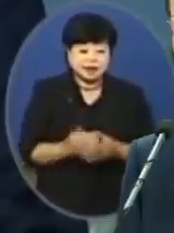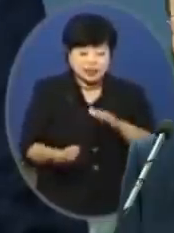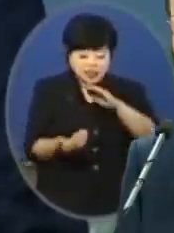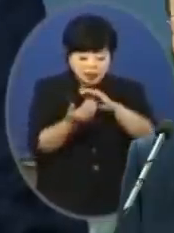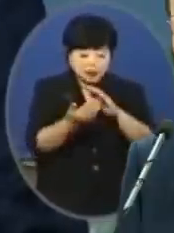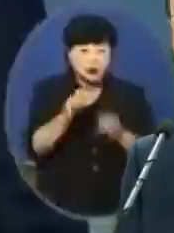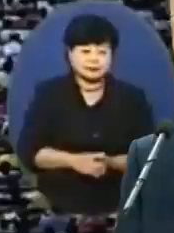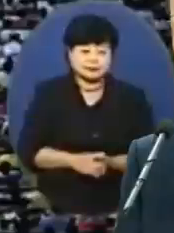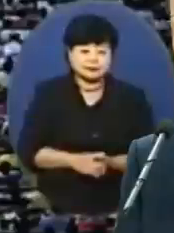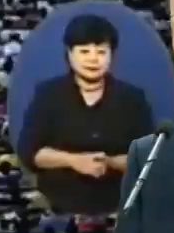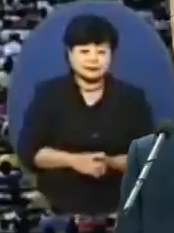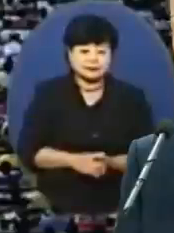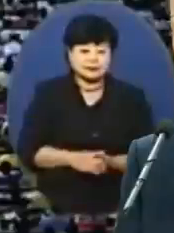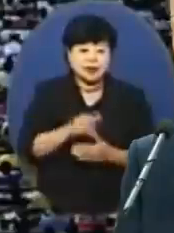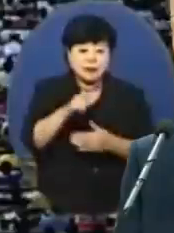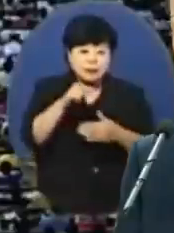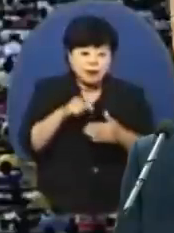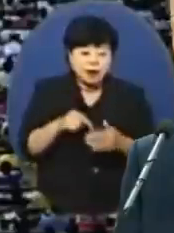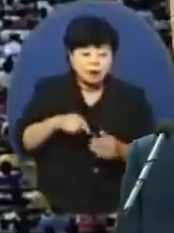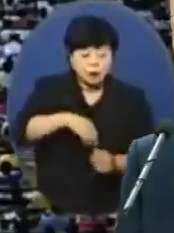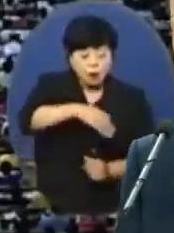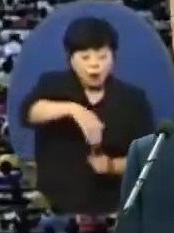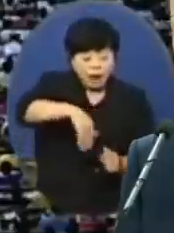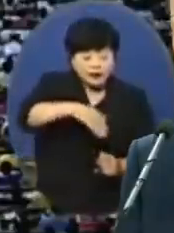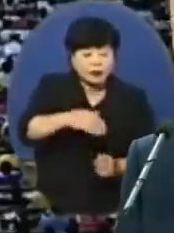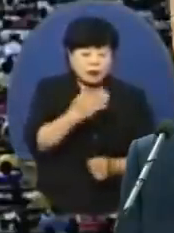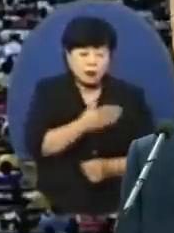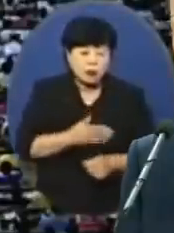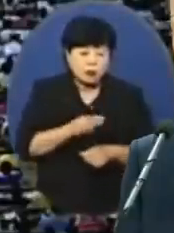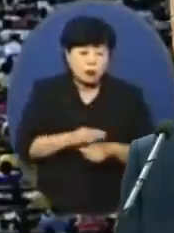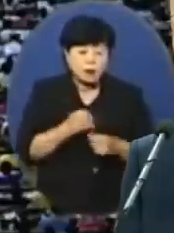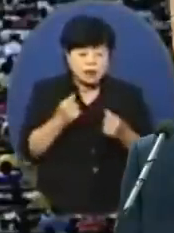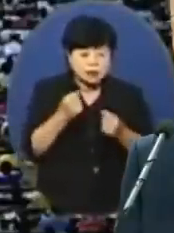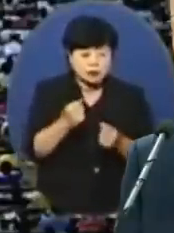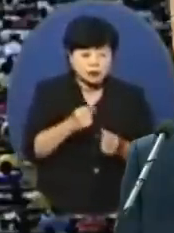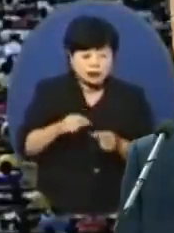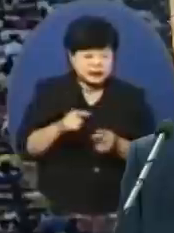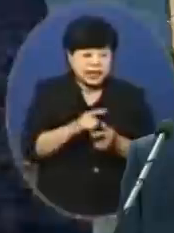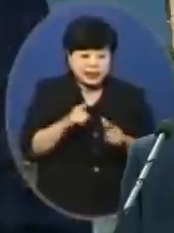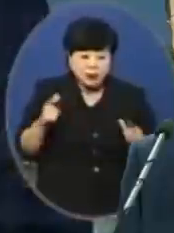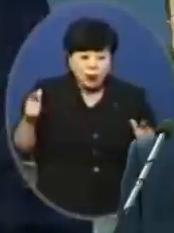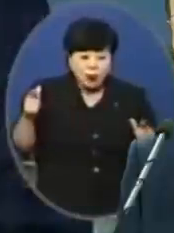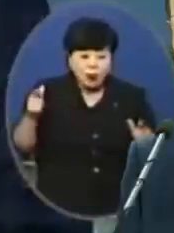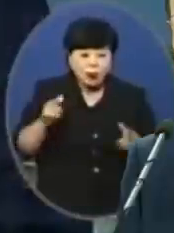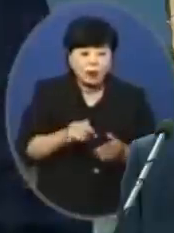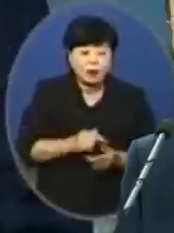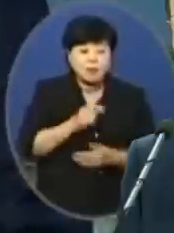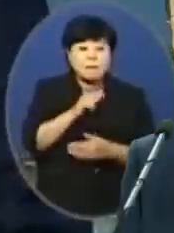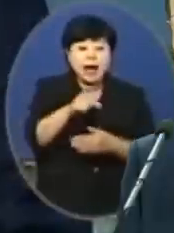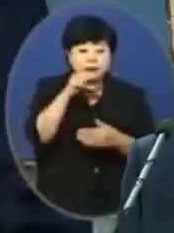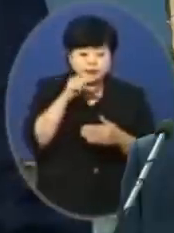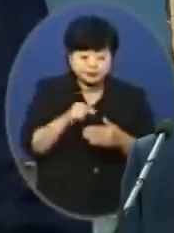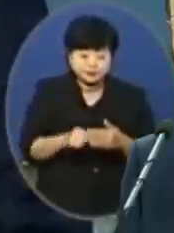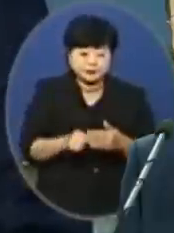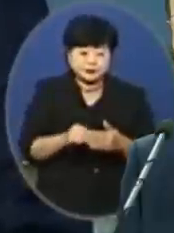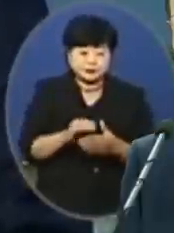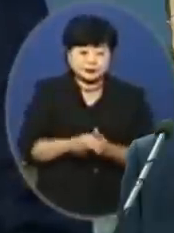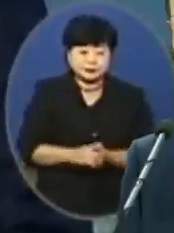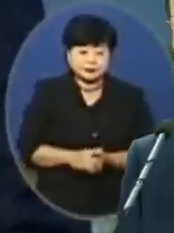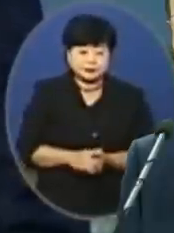이루고 계신 것입니다. 마음과 환경이라는 이 육체적인 힘으로 다스리는 게 아닙니다. 마음은